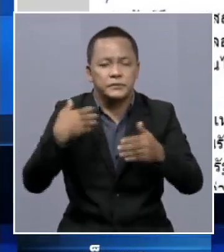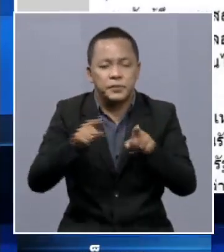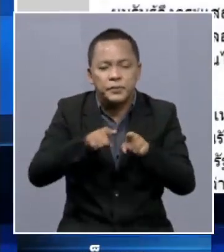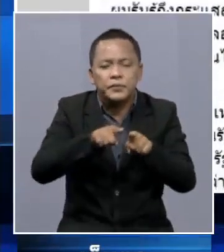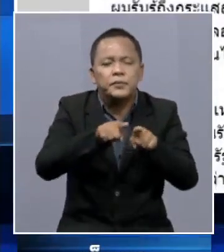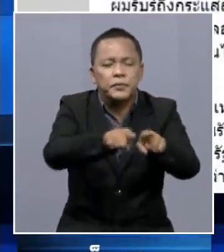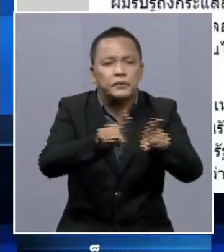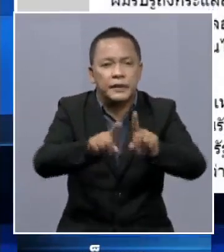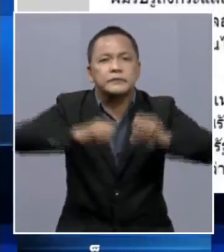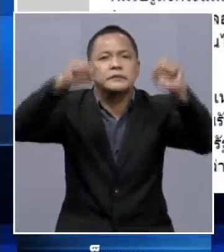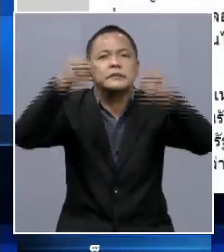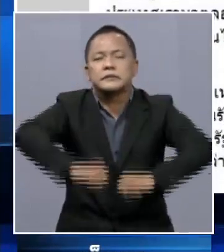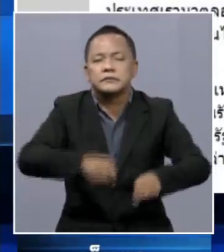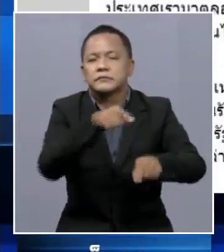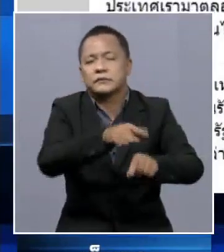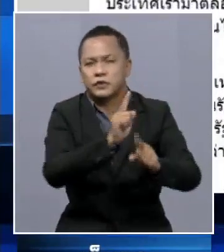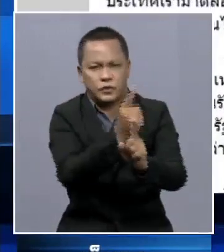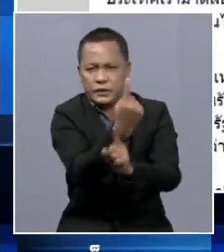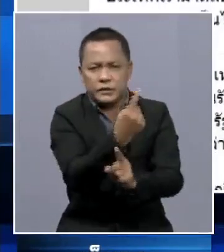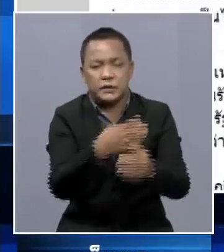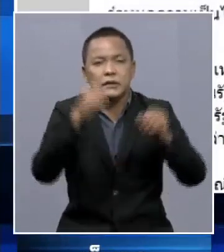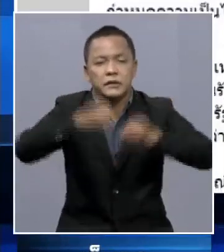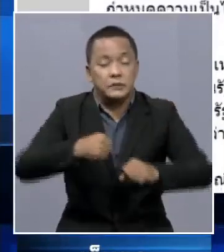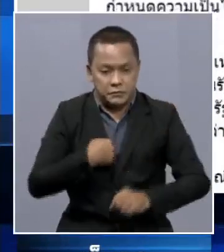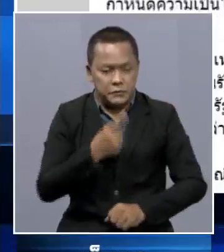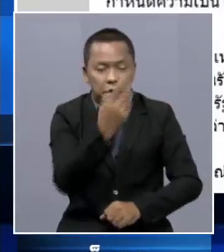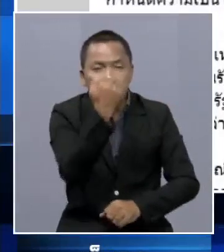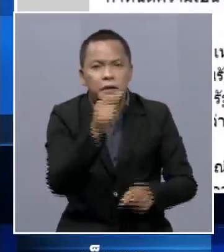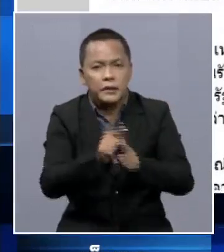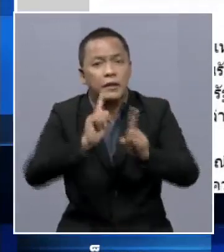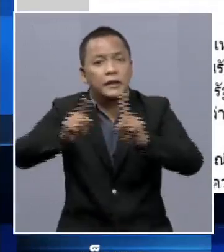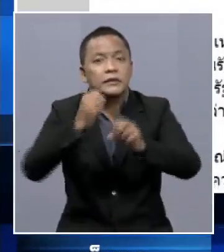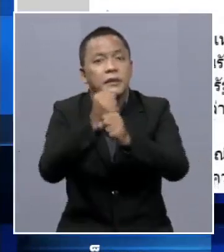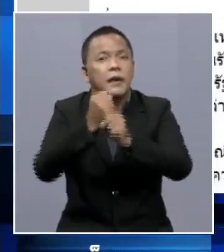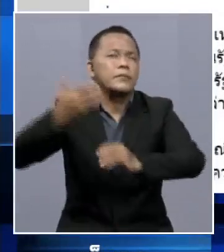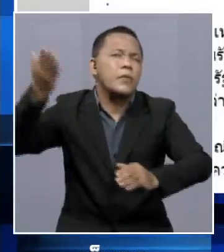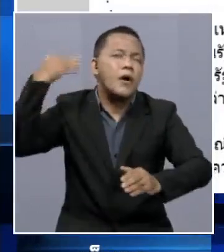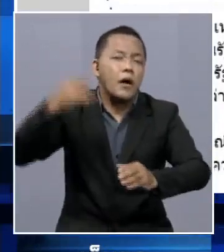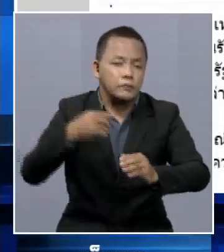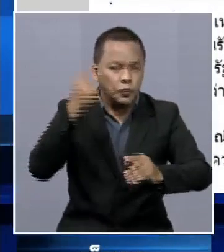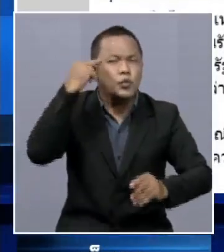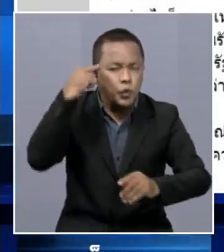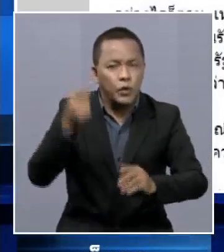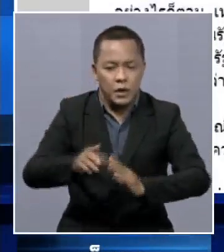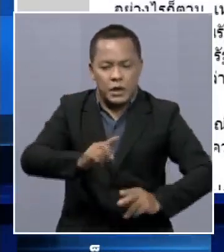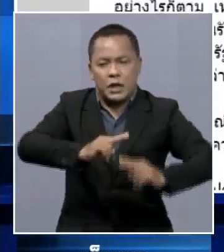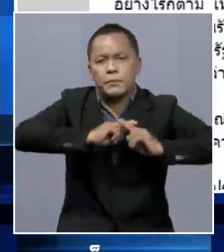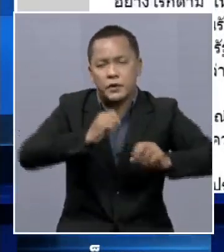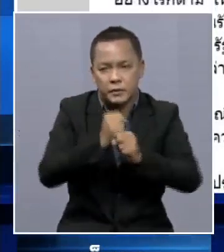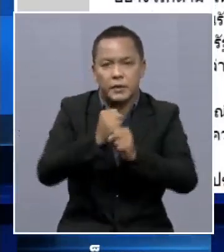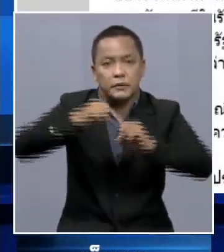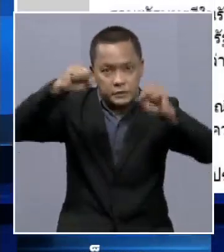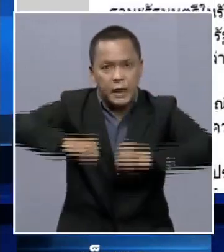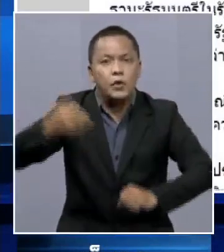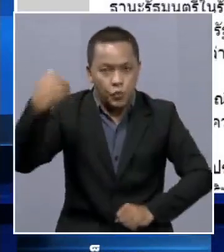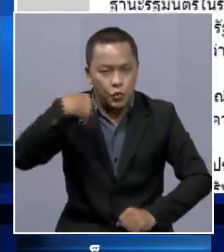้วยกันมไมใช่การตดสนใจของคนเประยตคนเดีวหอกท่านจะปฏิเศษได้ยัไว่าทุกอย่างททำมาไม่มโส่นใยารรบผดชอบหรอวตัสน